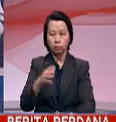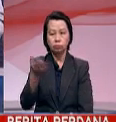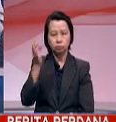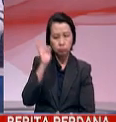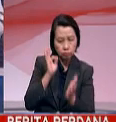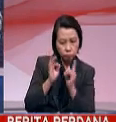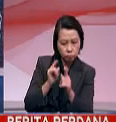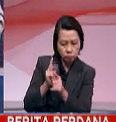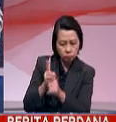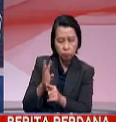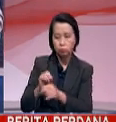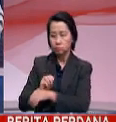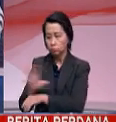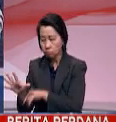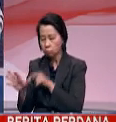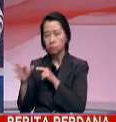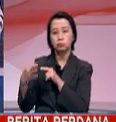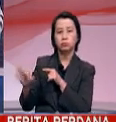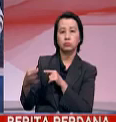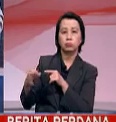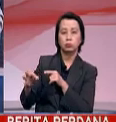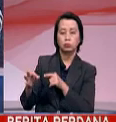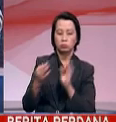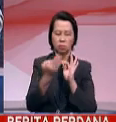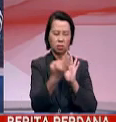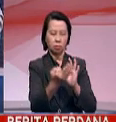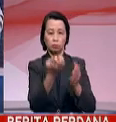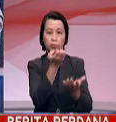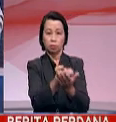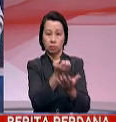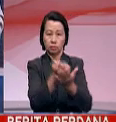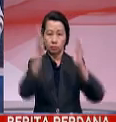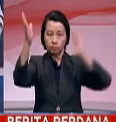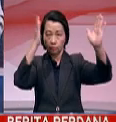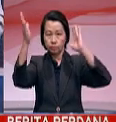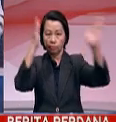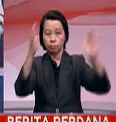kira impak pandemik COVID-19 terhadap ekonomi negara.